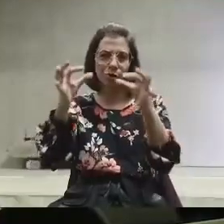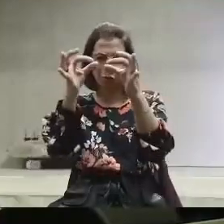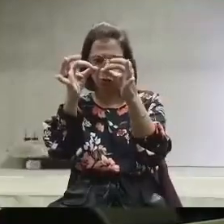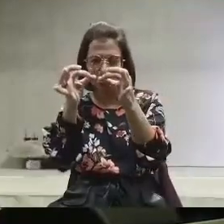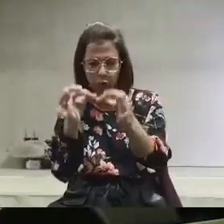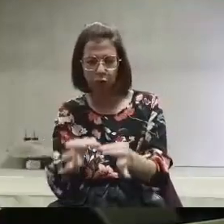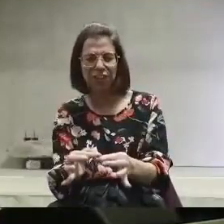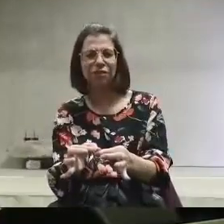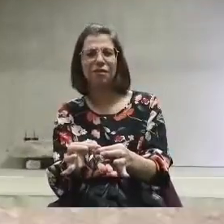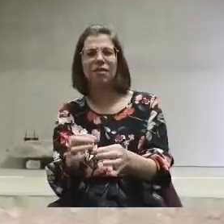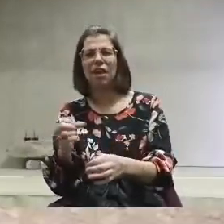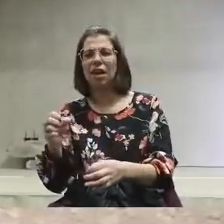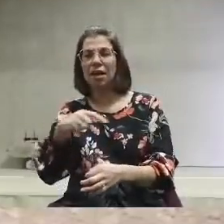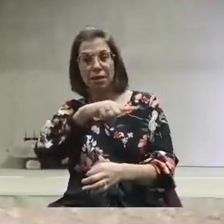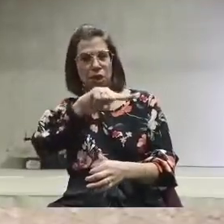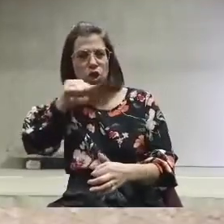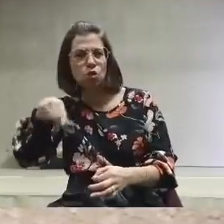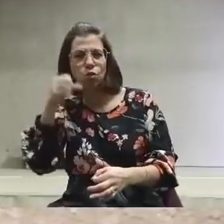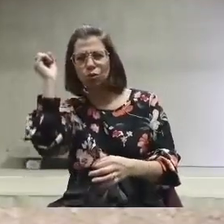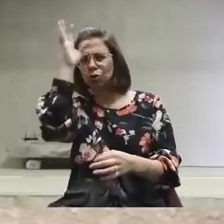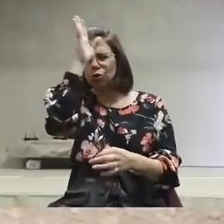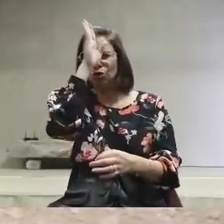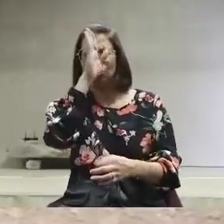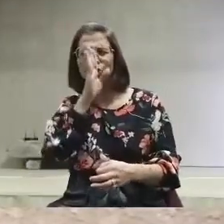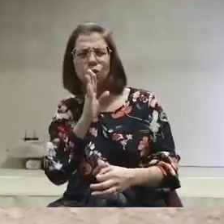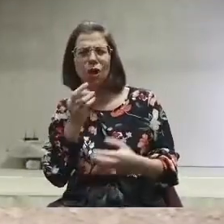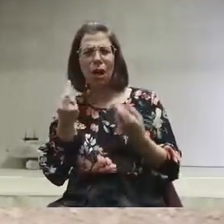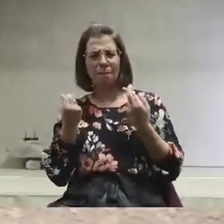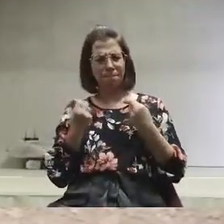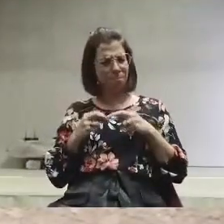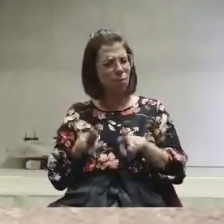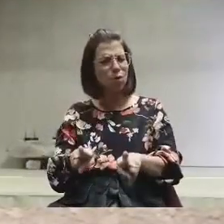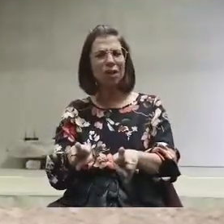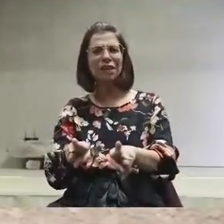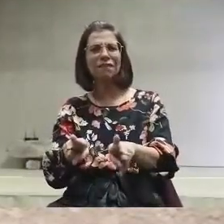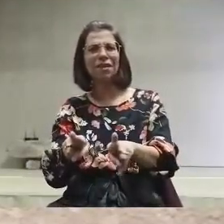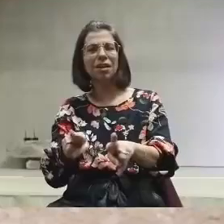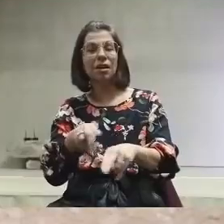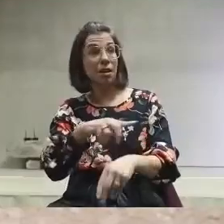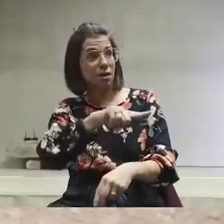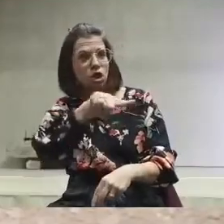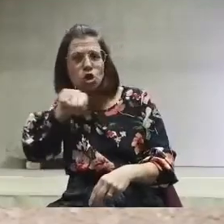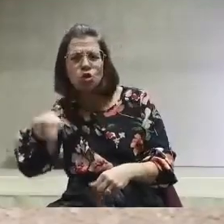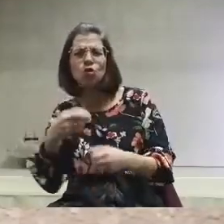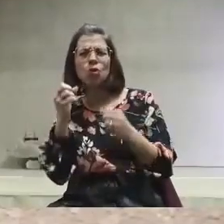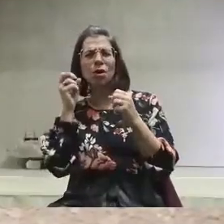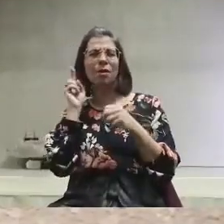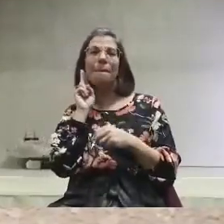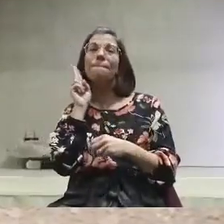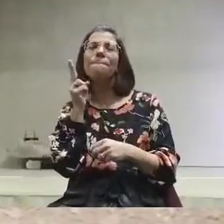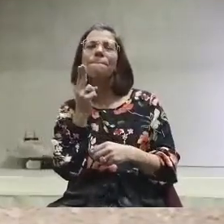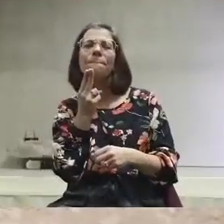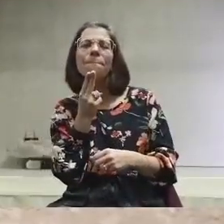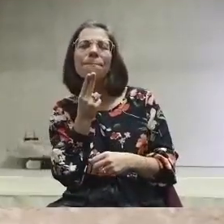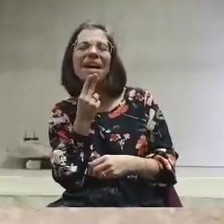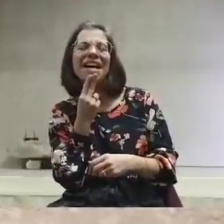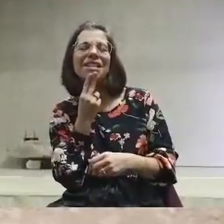été sanctifiés, purifiés, rendus parfaits et mis à part pour